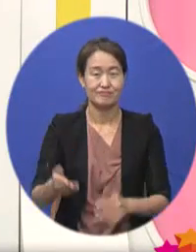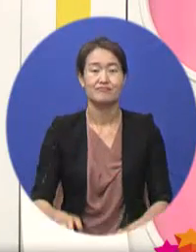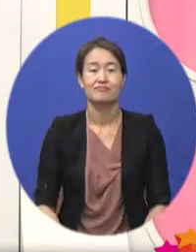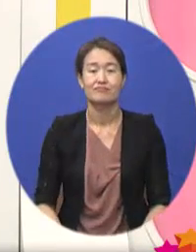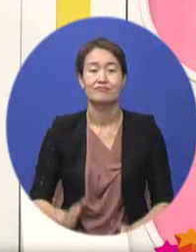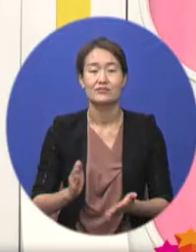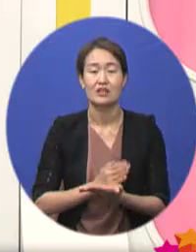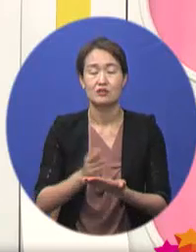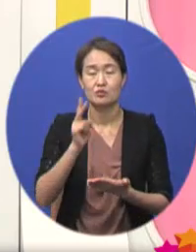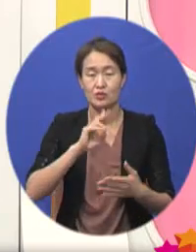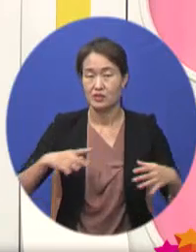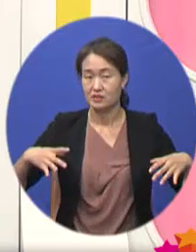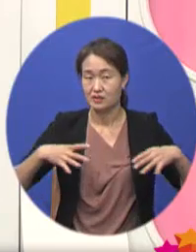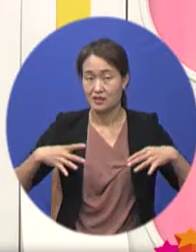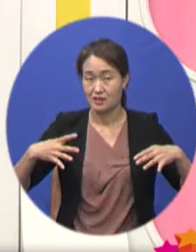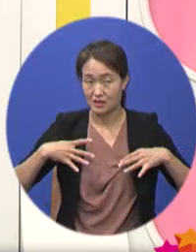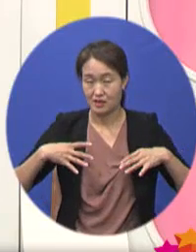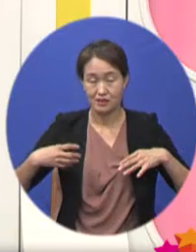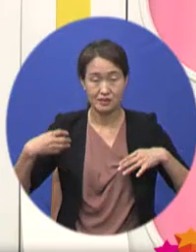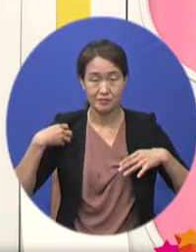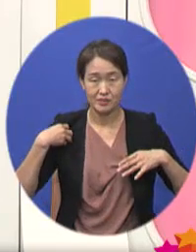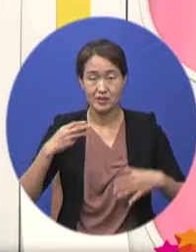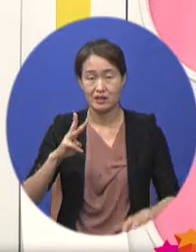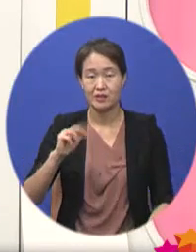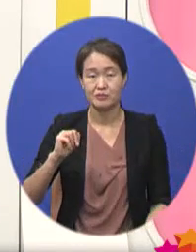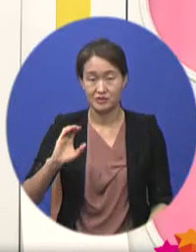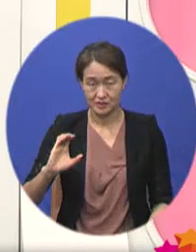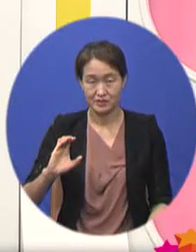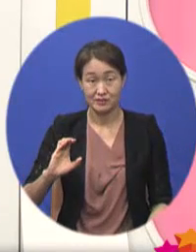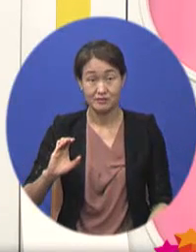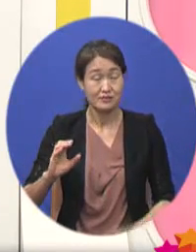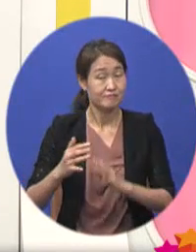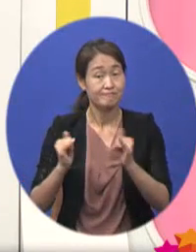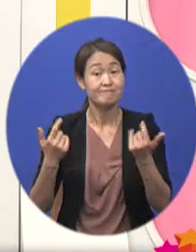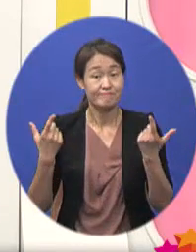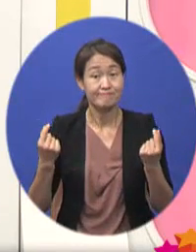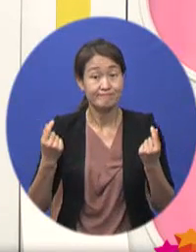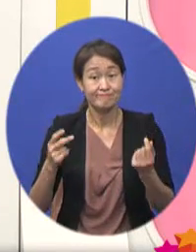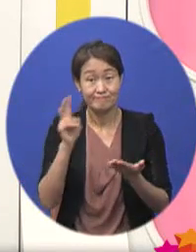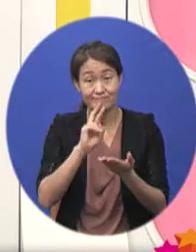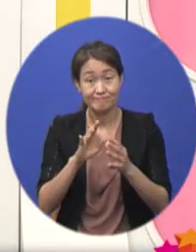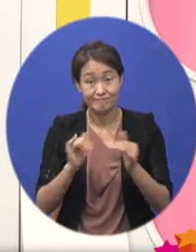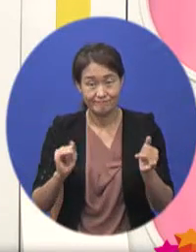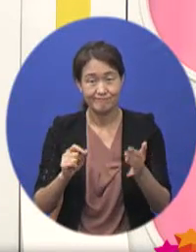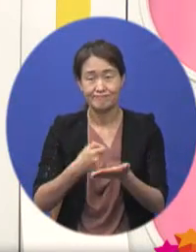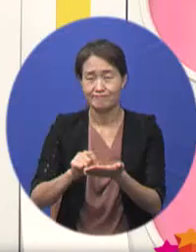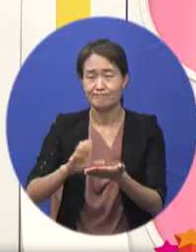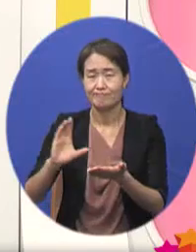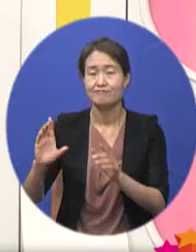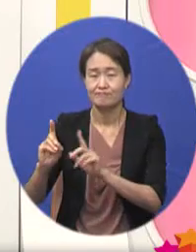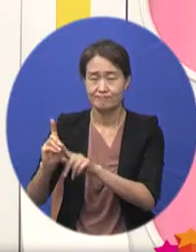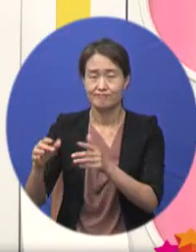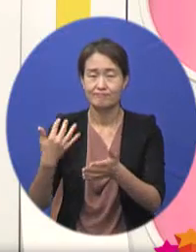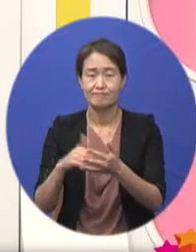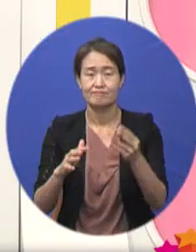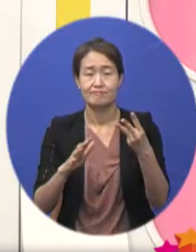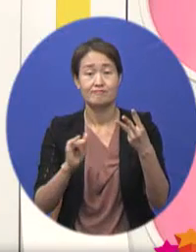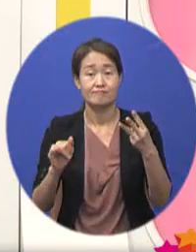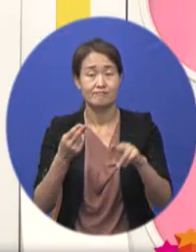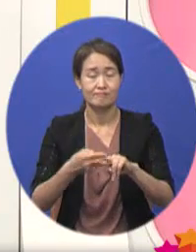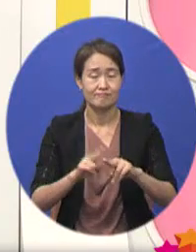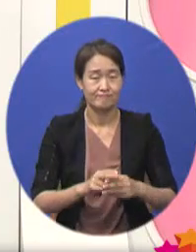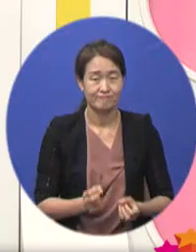우리 나눔 노래자랑 진행하고 있는 MC분들이 가수분들이시니까 또 사인 CD를 세 분께 이렇게 쫙